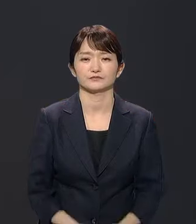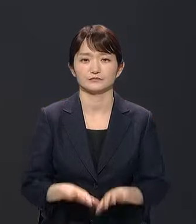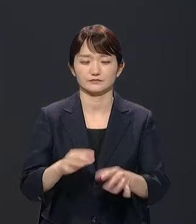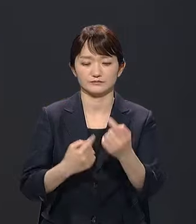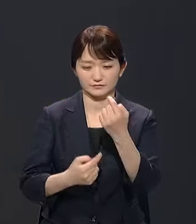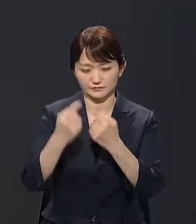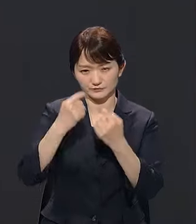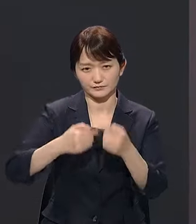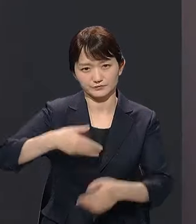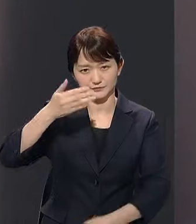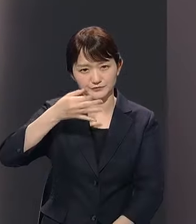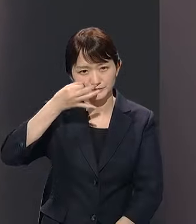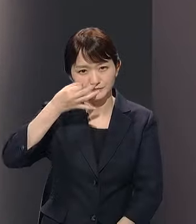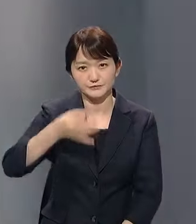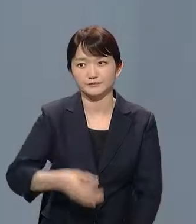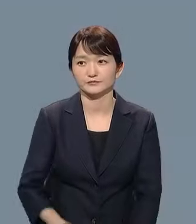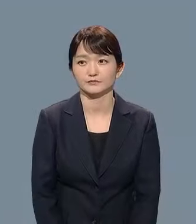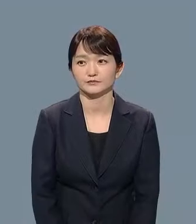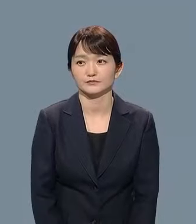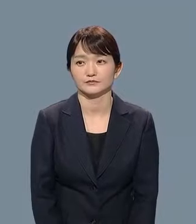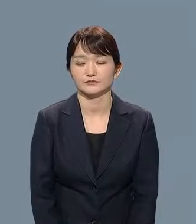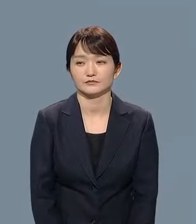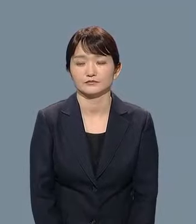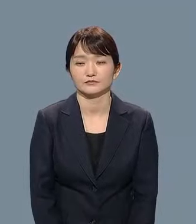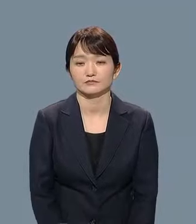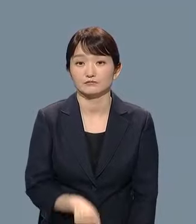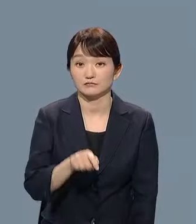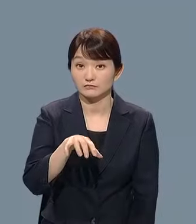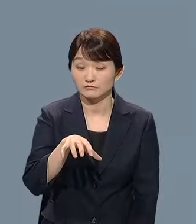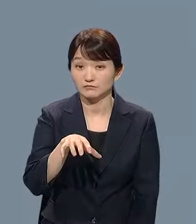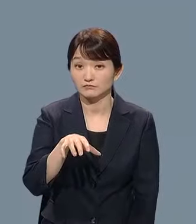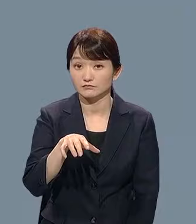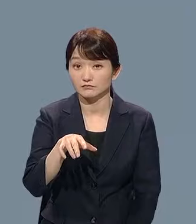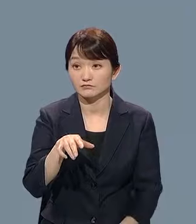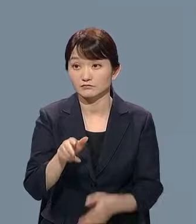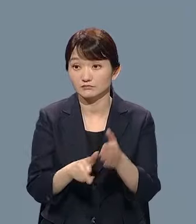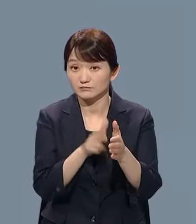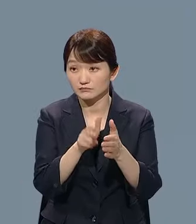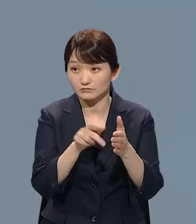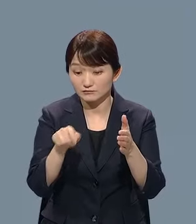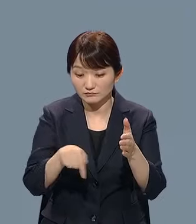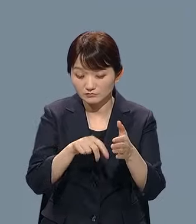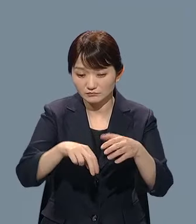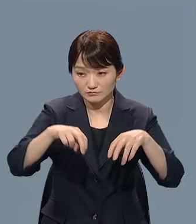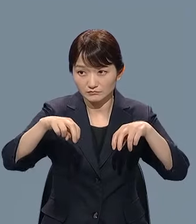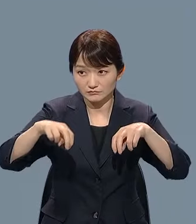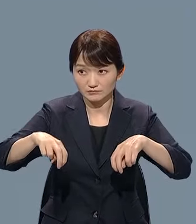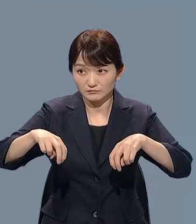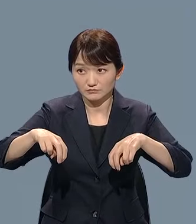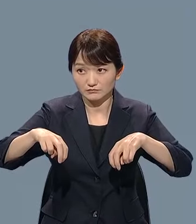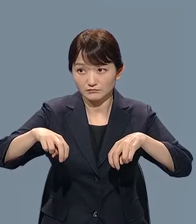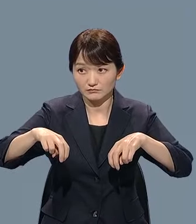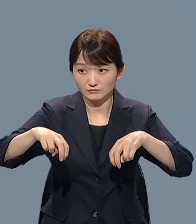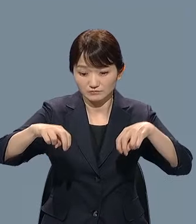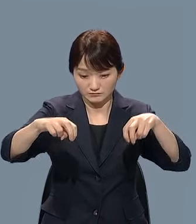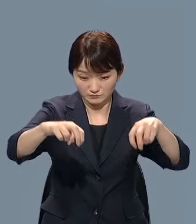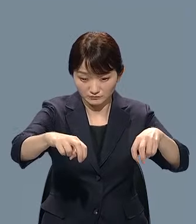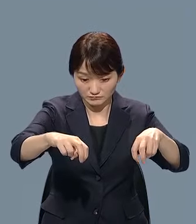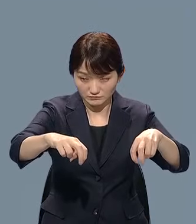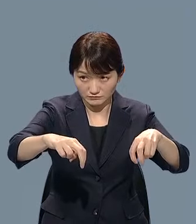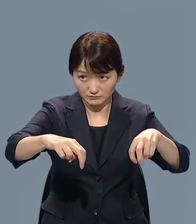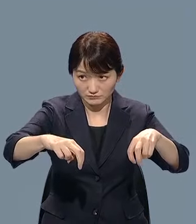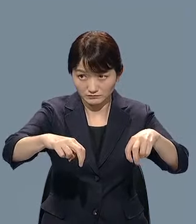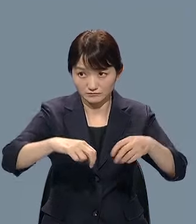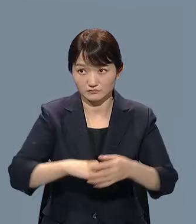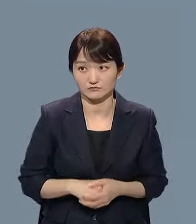주신 영상 만나보시죠 자 이곳은 열차 아닌데요 마주보고 앉아 있는 승객들 사이로 발 한자로 조기